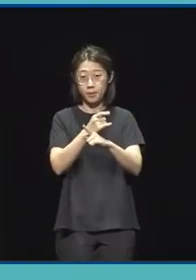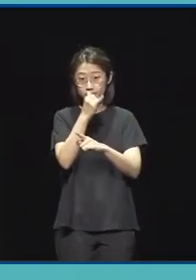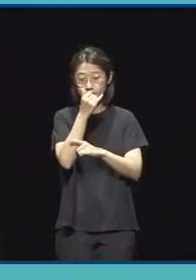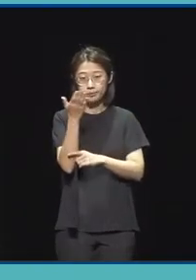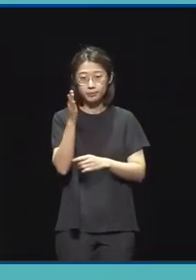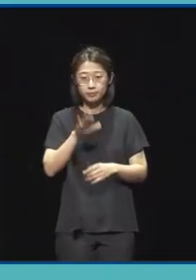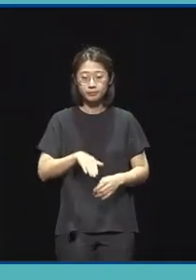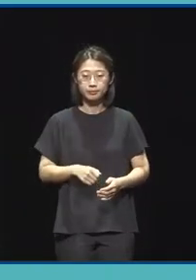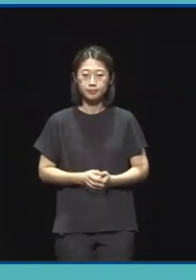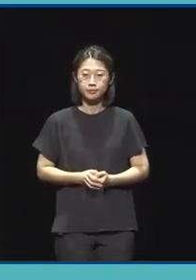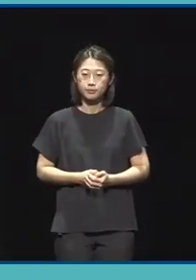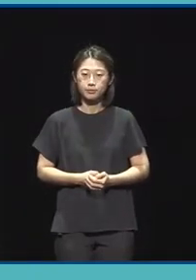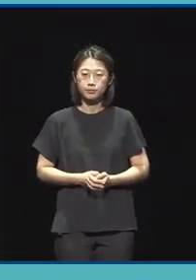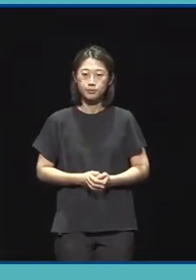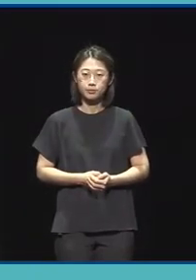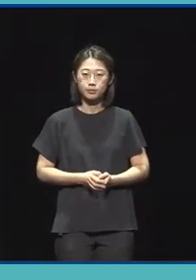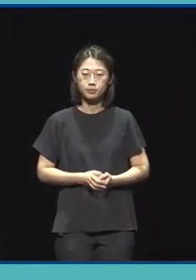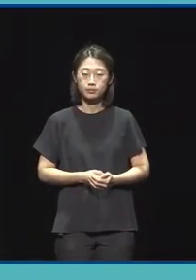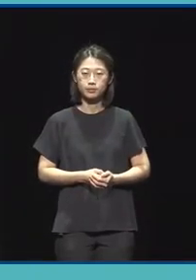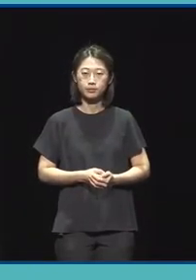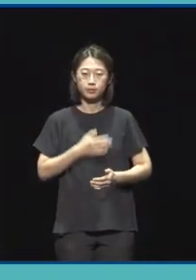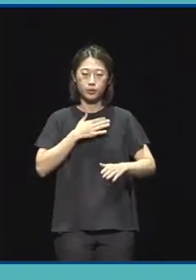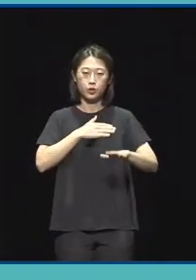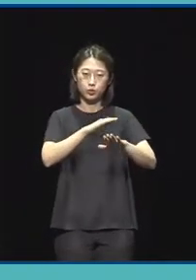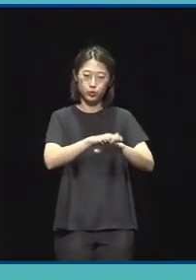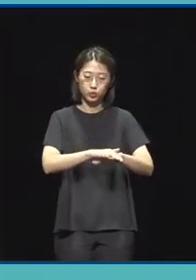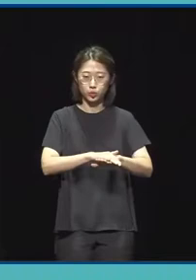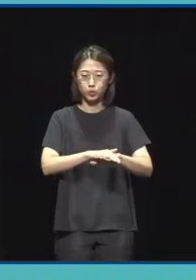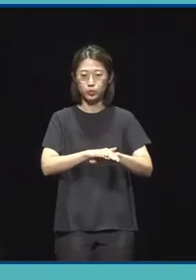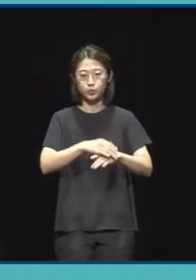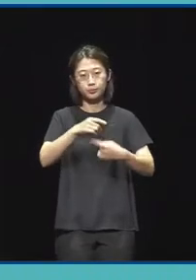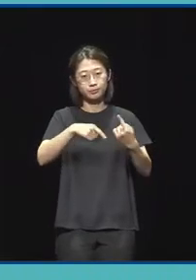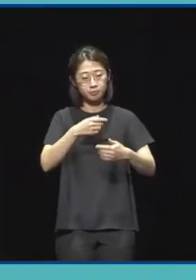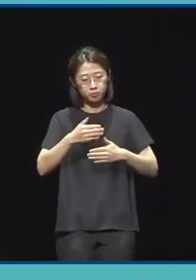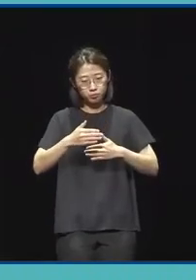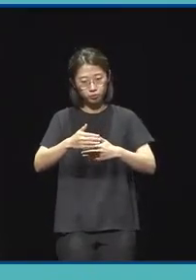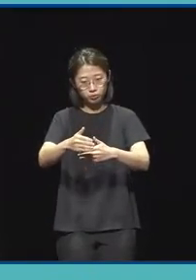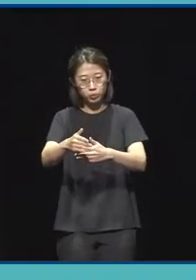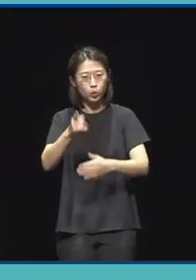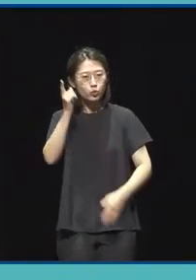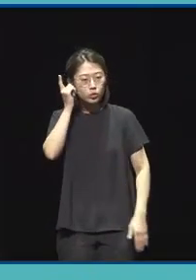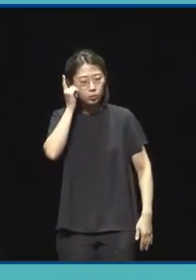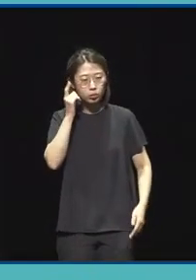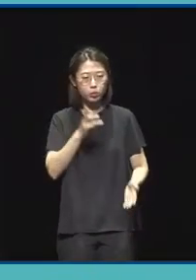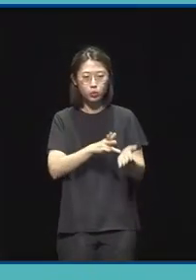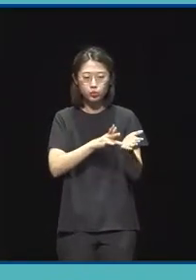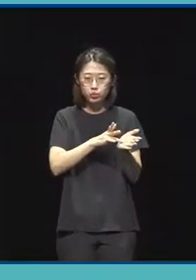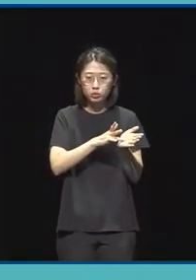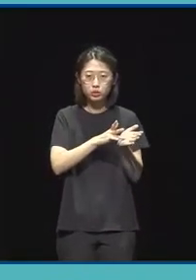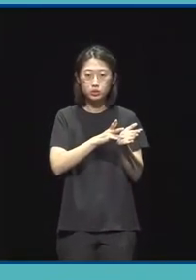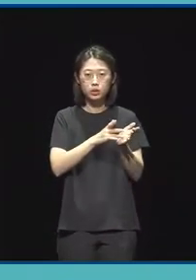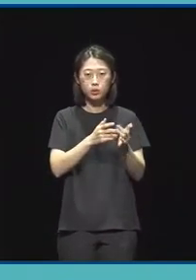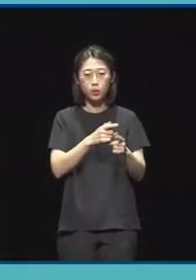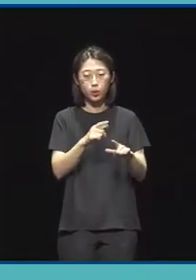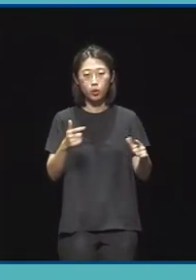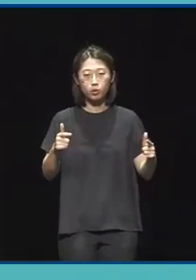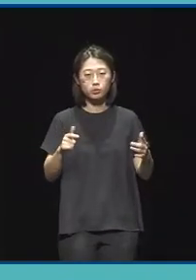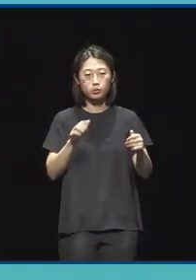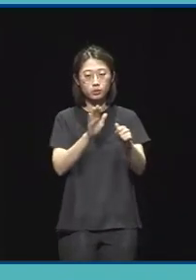이러한 부분들을 좀 원활하게 효율적으로 수행할 수 있는 플랫폼 구축이 필요하겠다는 차원에서